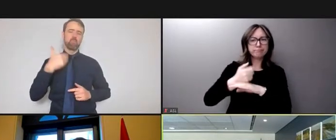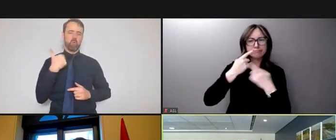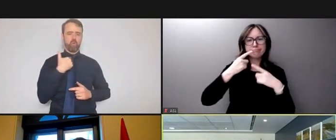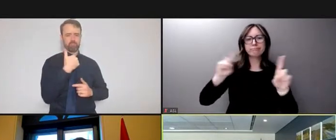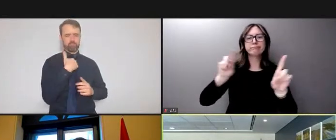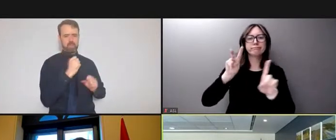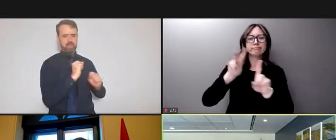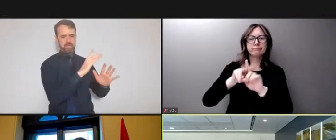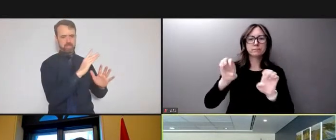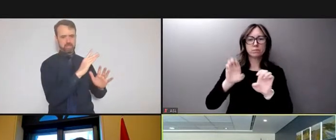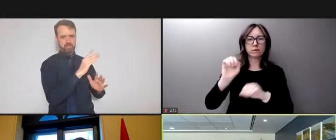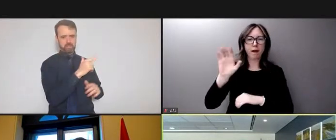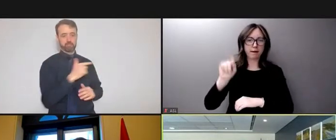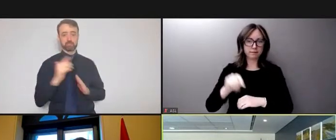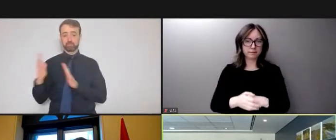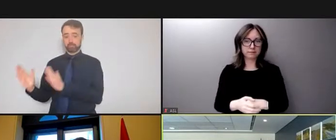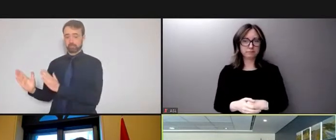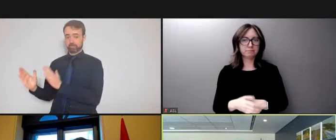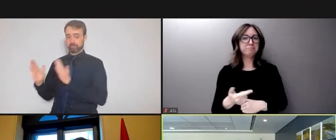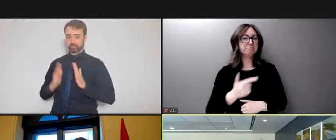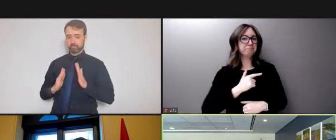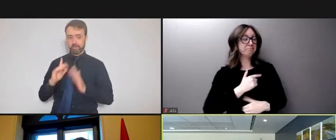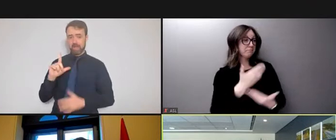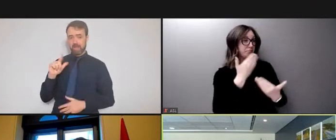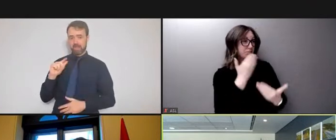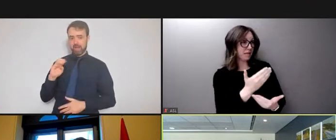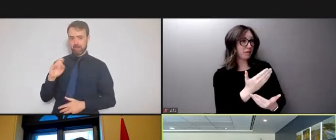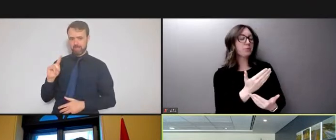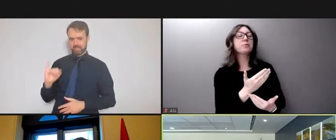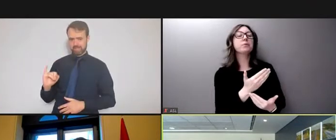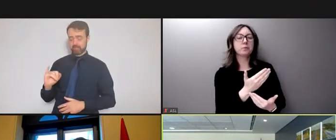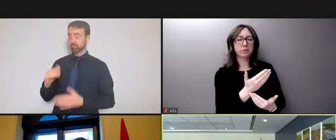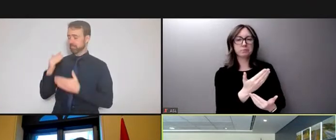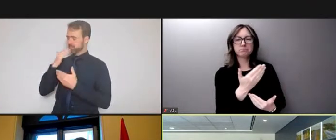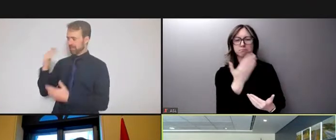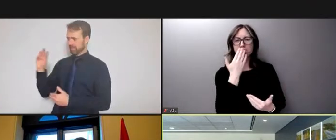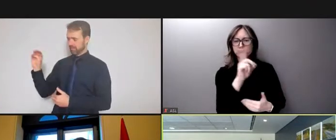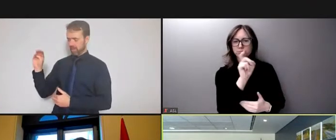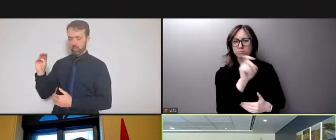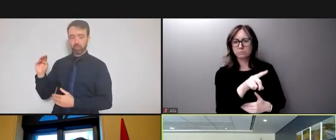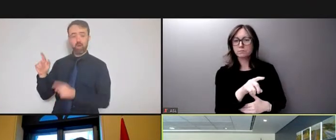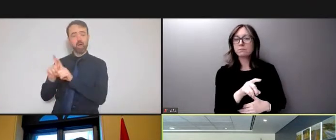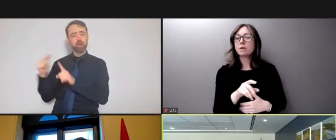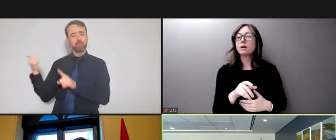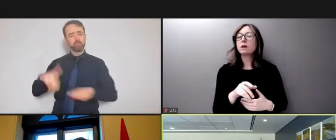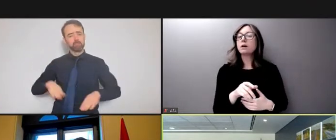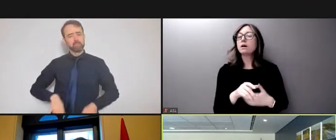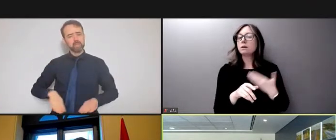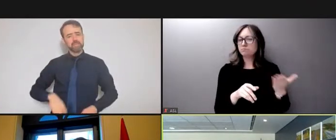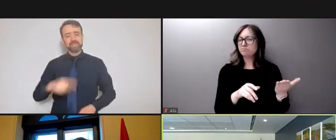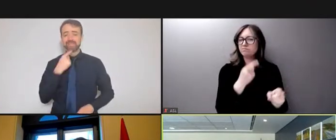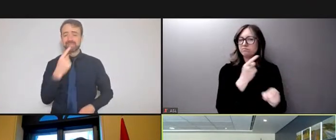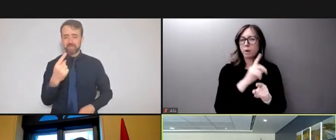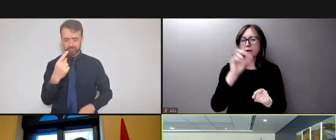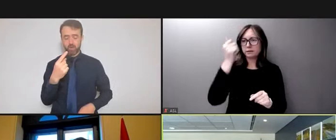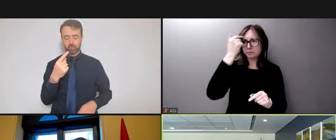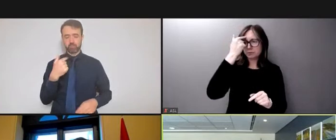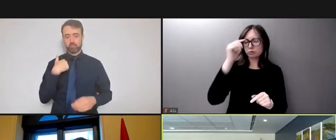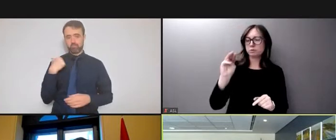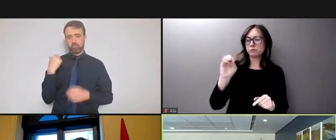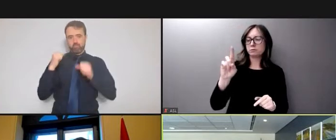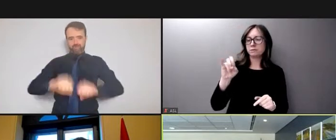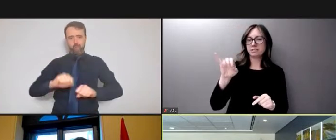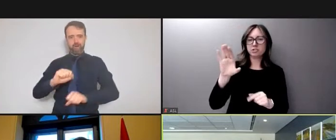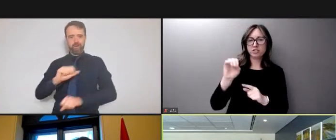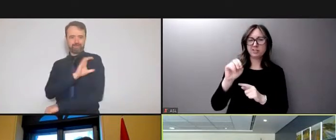Merci, Marco. Merci, Christian, pour la question. Donc, le ministre Mandicino vient de souligner deux outils, c'est-à-dire l